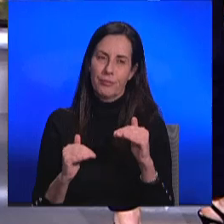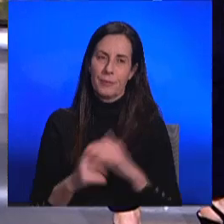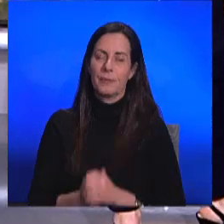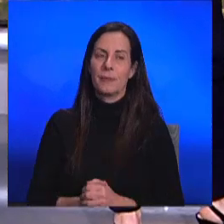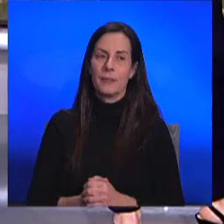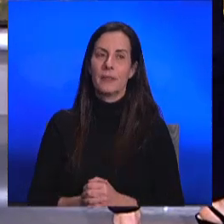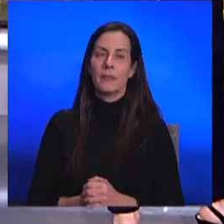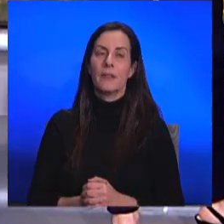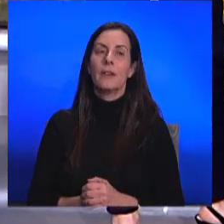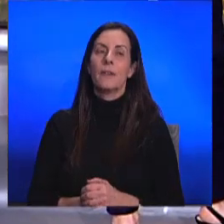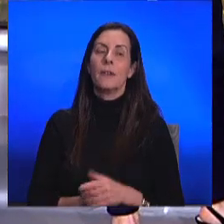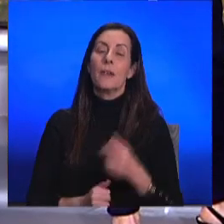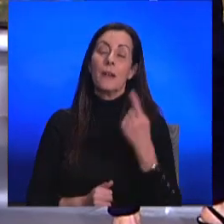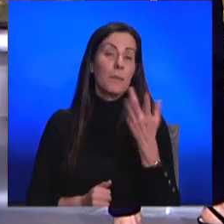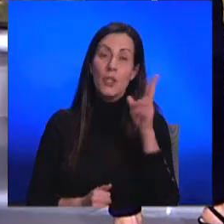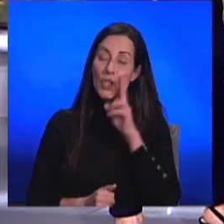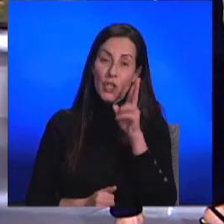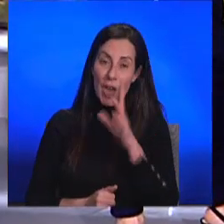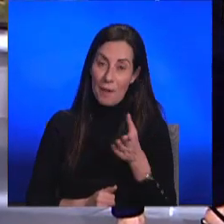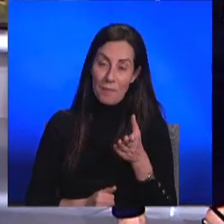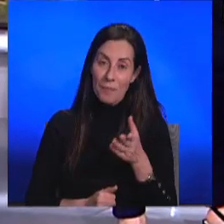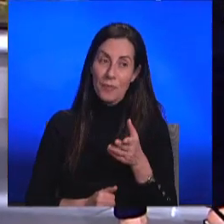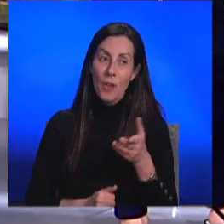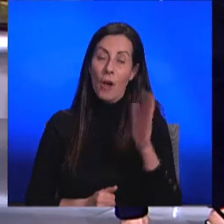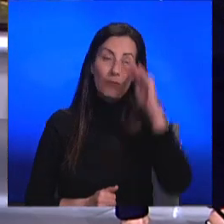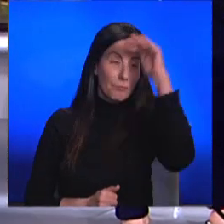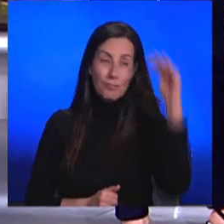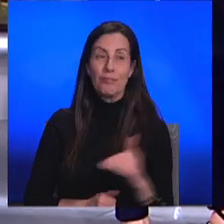ביום שלישי. ותראו מה קורה ביום שישי, עוד